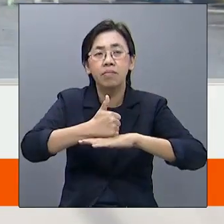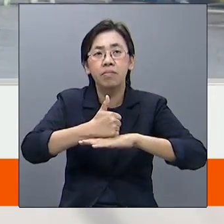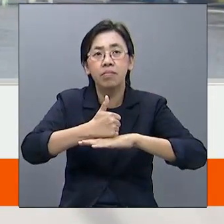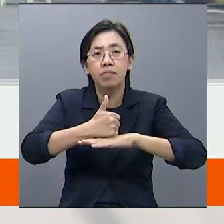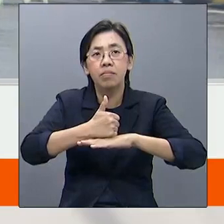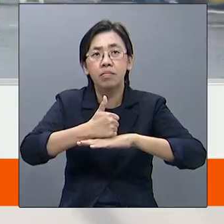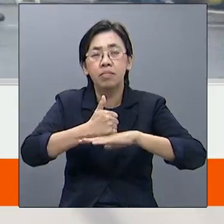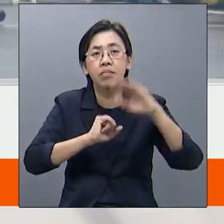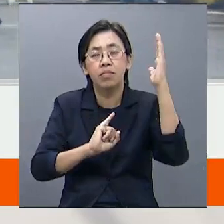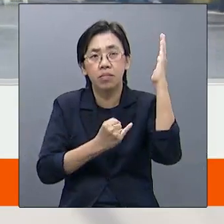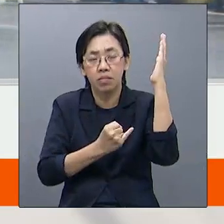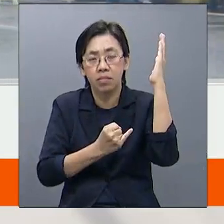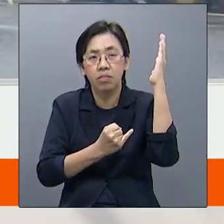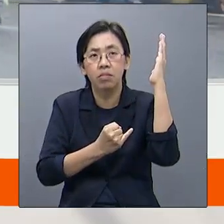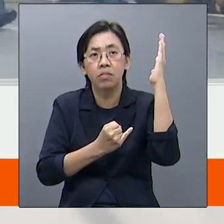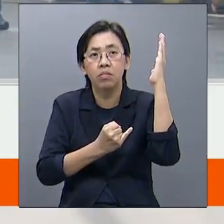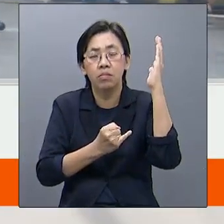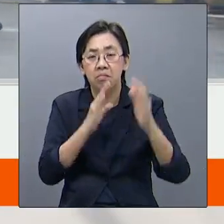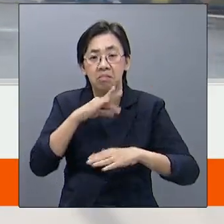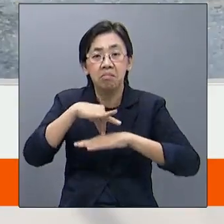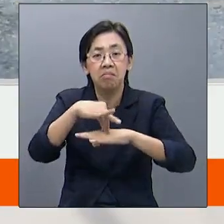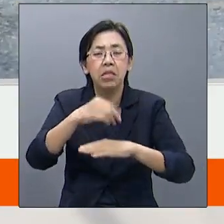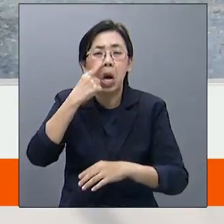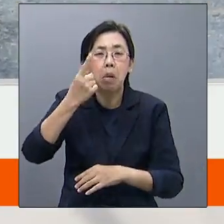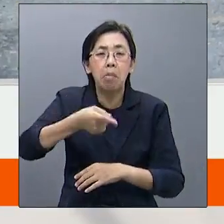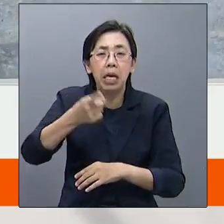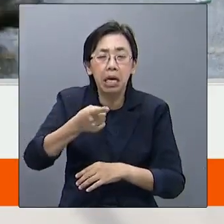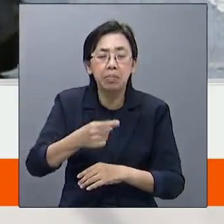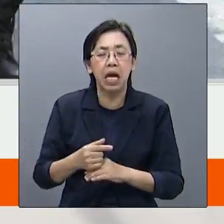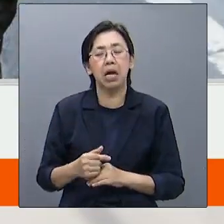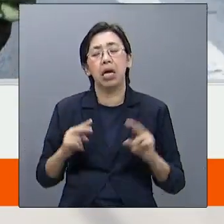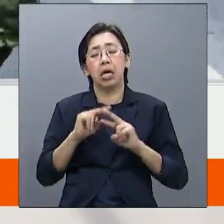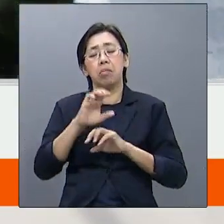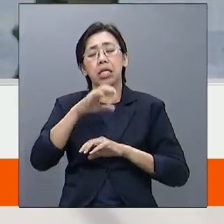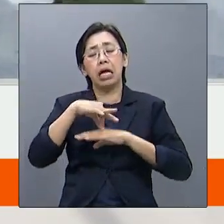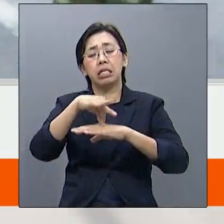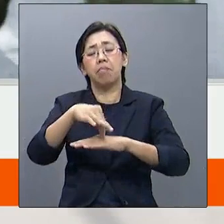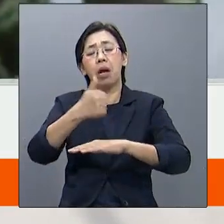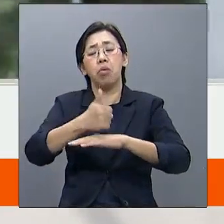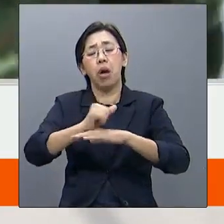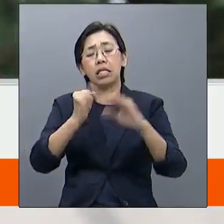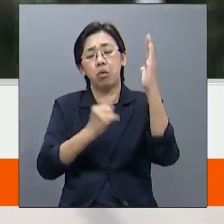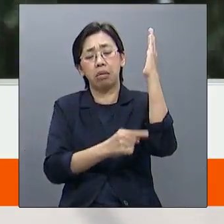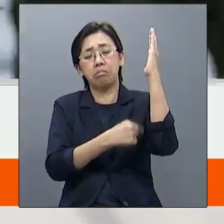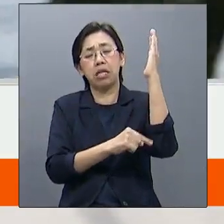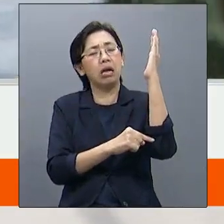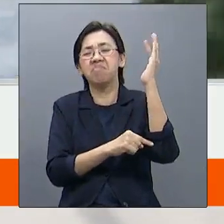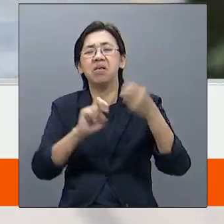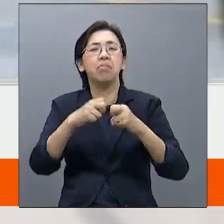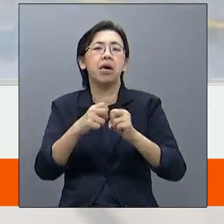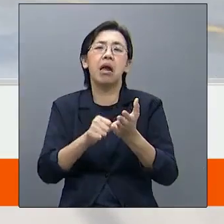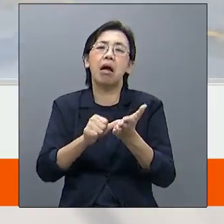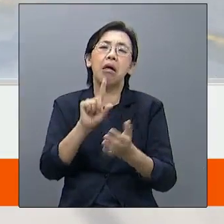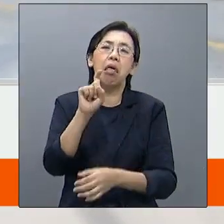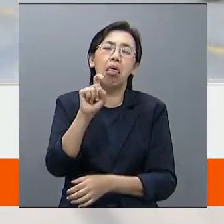ในการที่จะแตงตั้งมาอย่างเดิมๆ อย่ทผ่านมากไม่สามารถที่จะแก้ไขปัญหาได้ เพระอย่าลืม